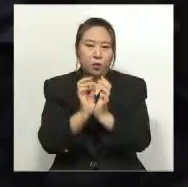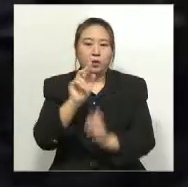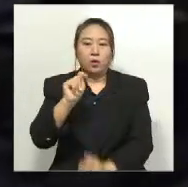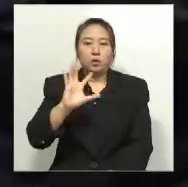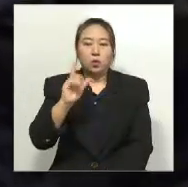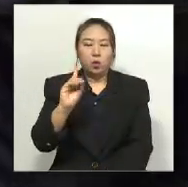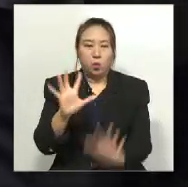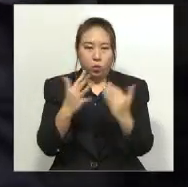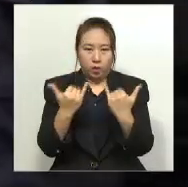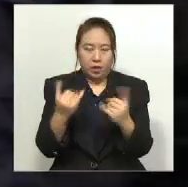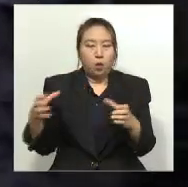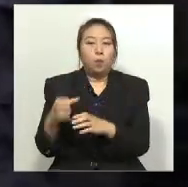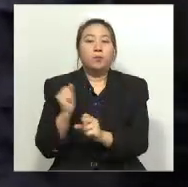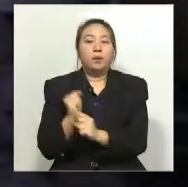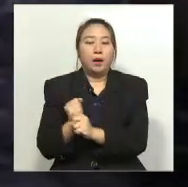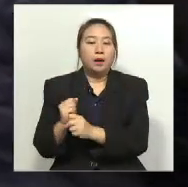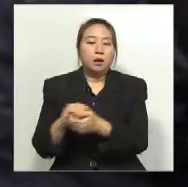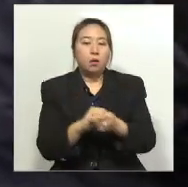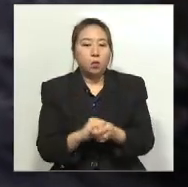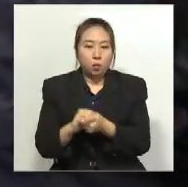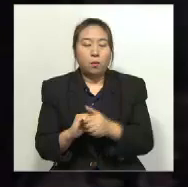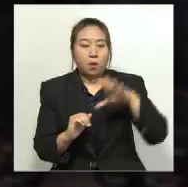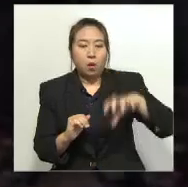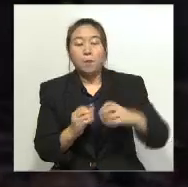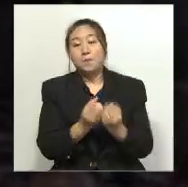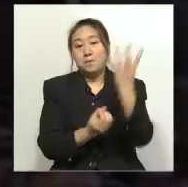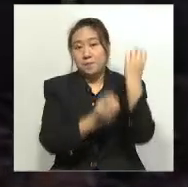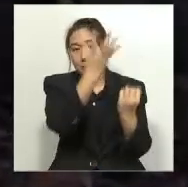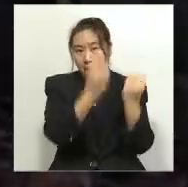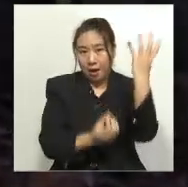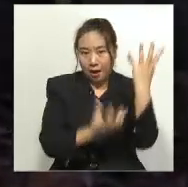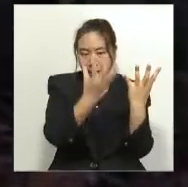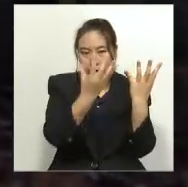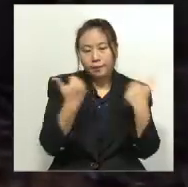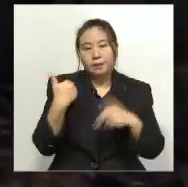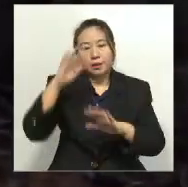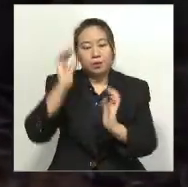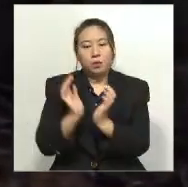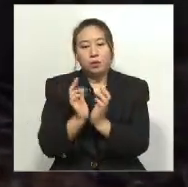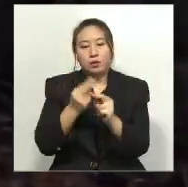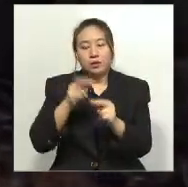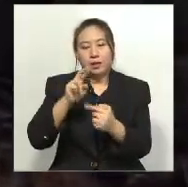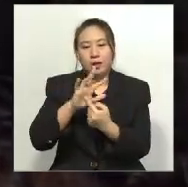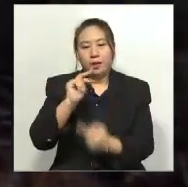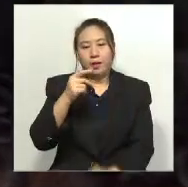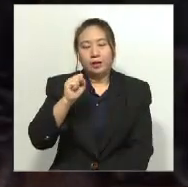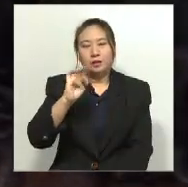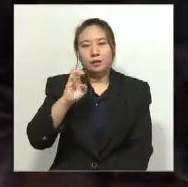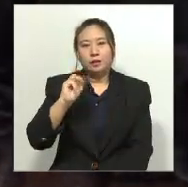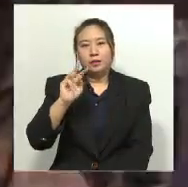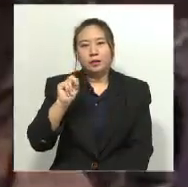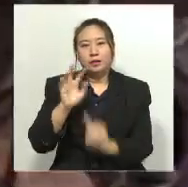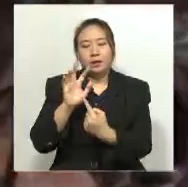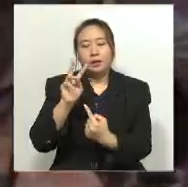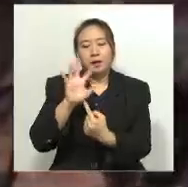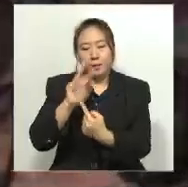ซึ่งวันนี้ได้จัดชุดปฏิบัติการร่วมกับเจ้าหน้าที่กรมอุทยานแห่งชาติสัตว์ป่าและพันธุ์พืชนำโดยพันตำรวจเอกรังสิมันสงเคราะห์ธรรมผู้กำ